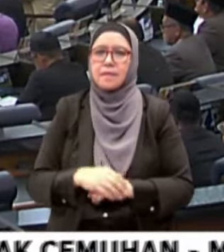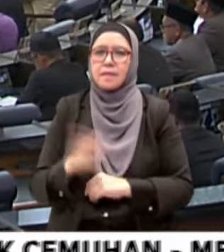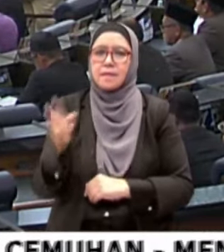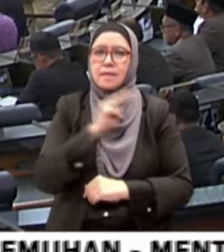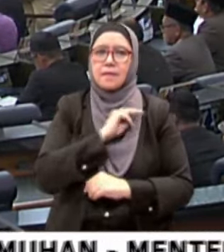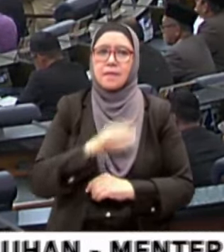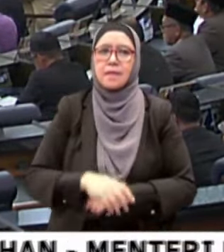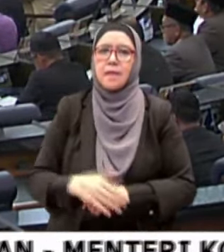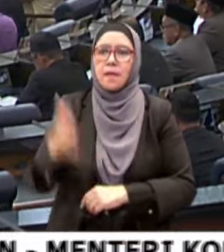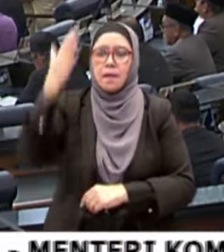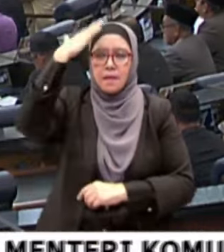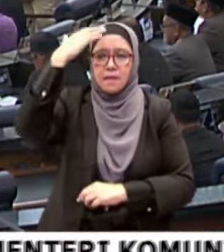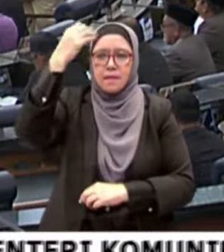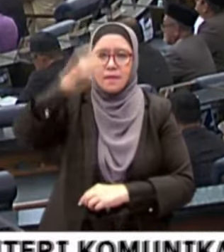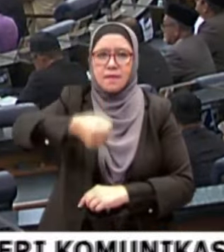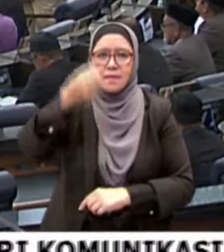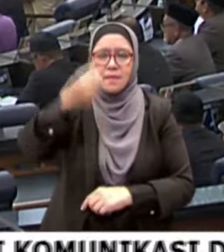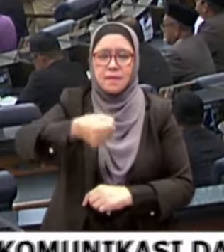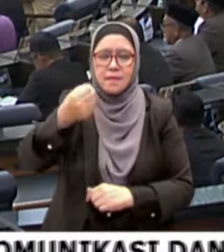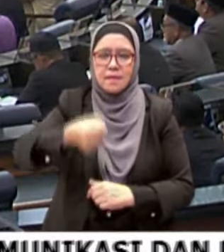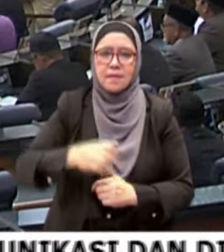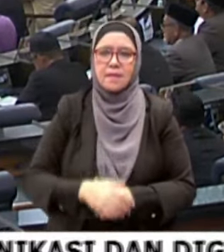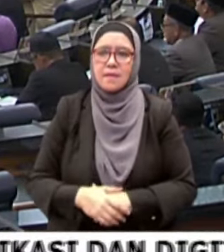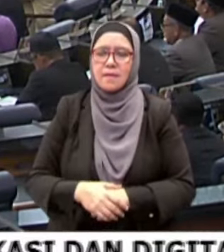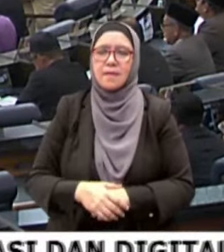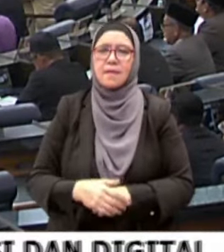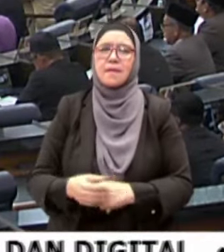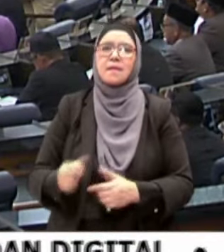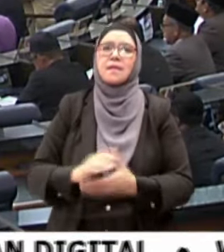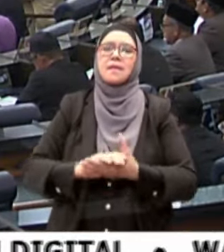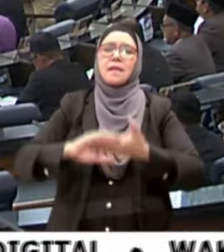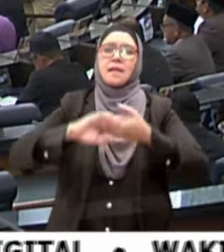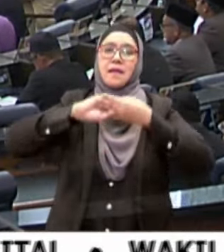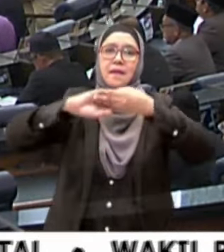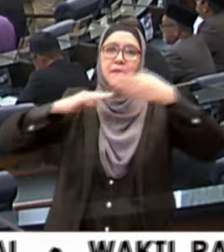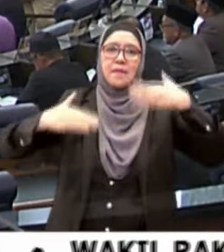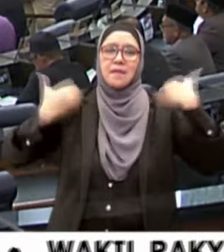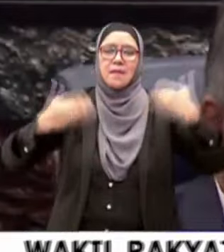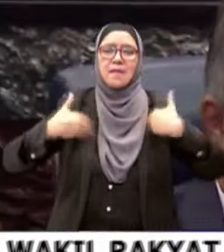Assalamualaikum warahmatullahi wabarakatuh dan salam sejahtera